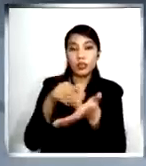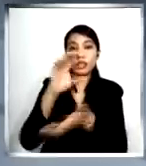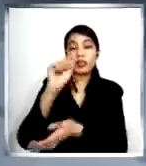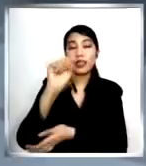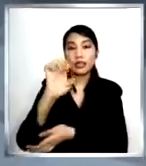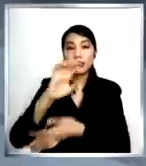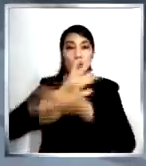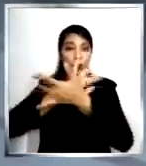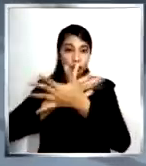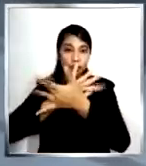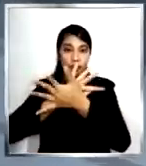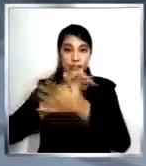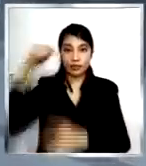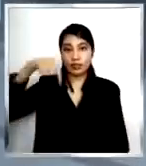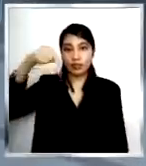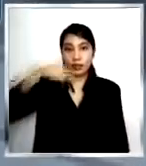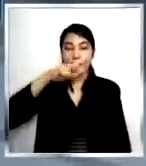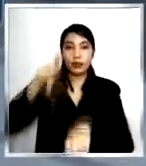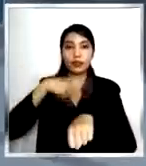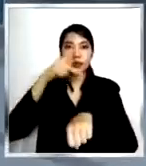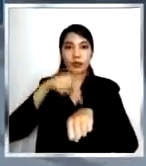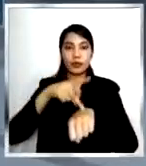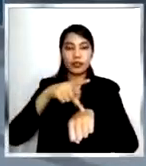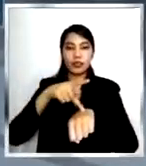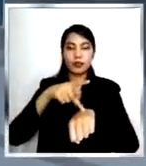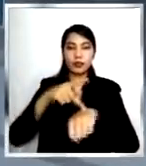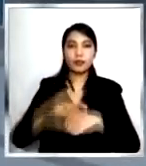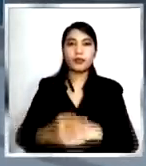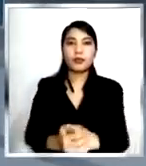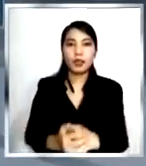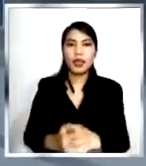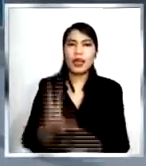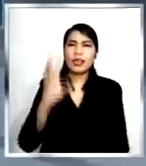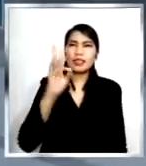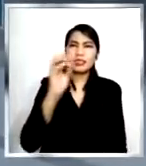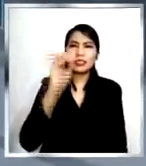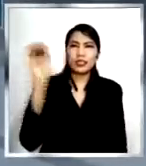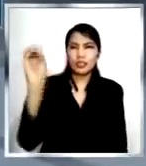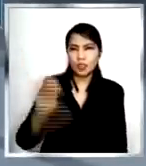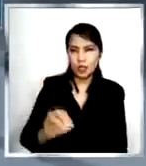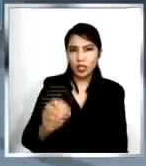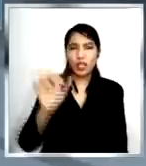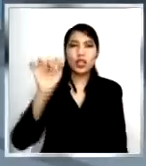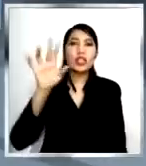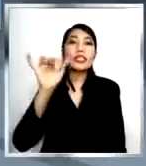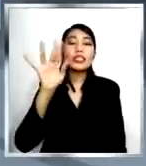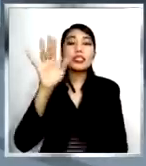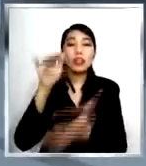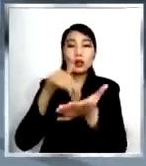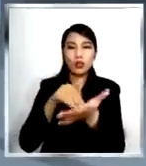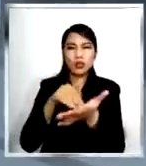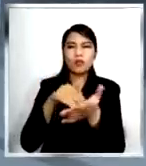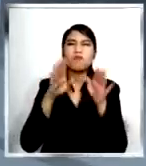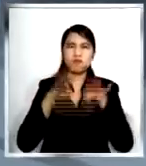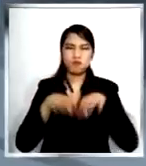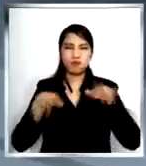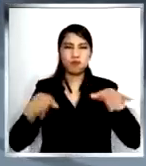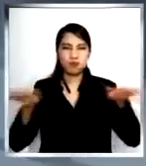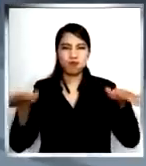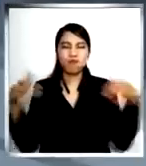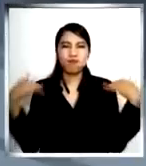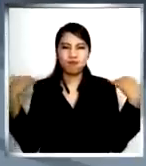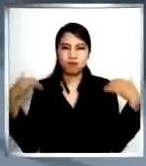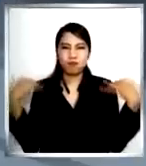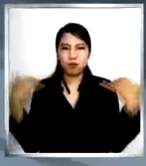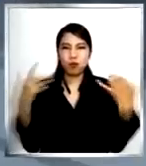Pilipinas, 6% o mahigit 13,000 ay mga bata. Ang ilan sa kanila naka-confine sa Philippine